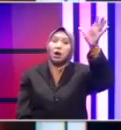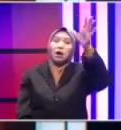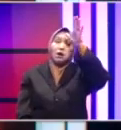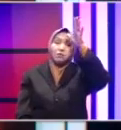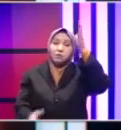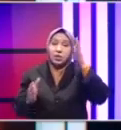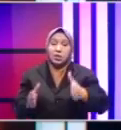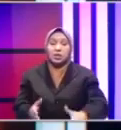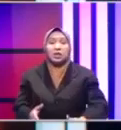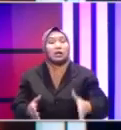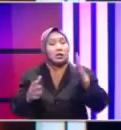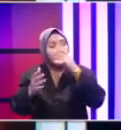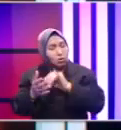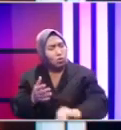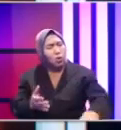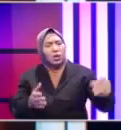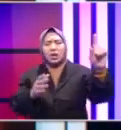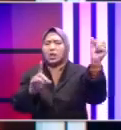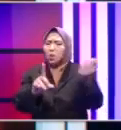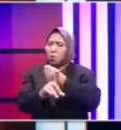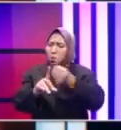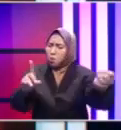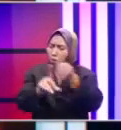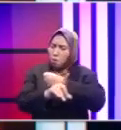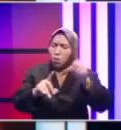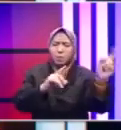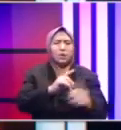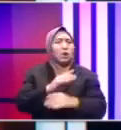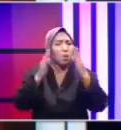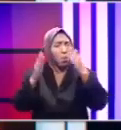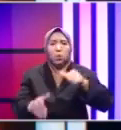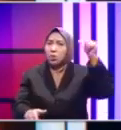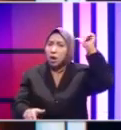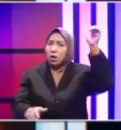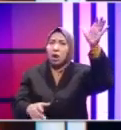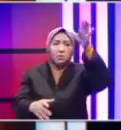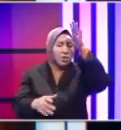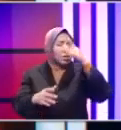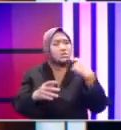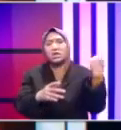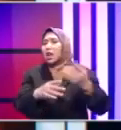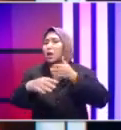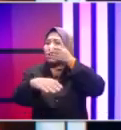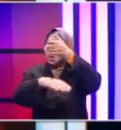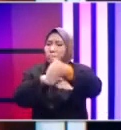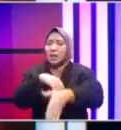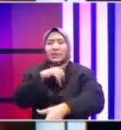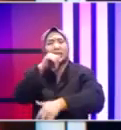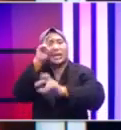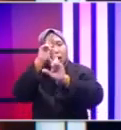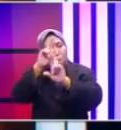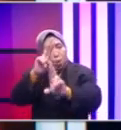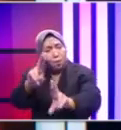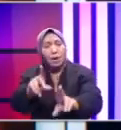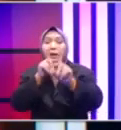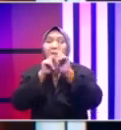ada Bu nanin Khan karena uang Cafe ini selalu melampaui batasan mereka ini tidak menghormati